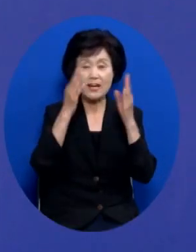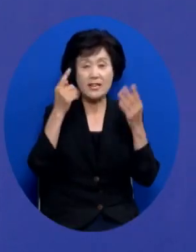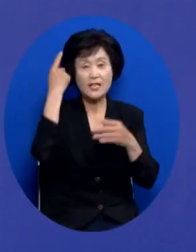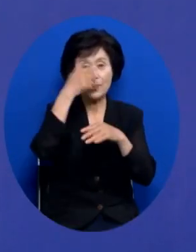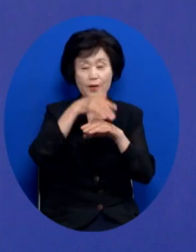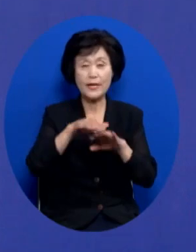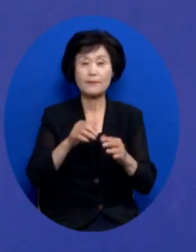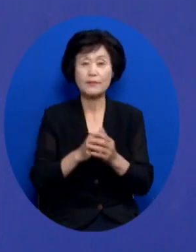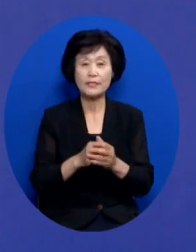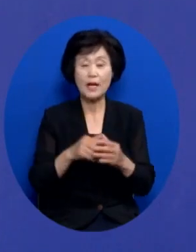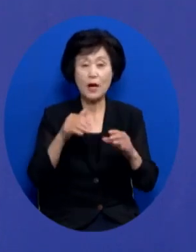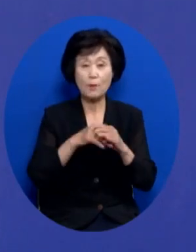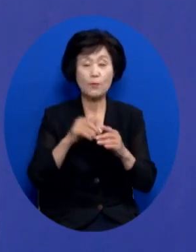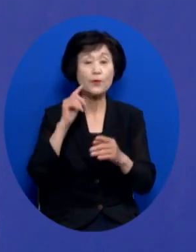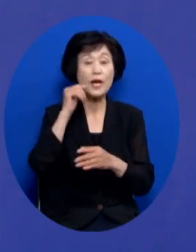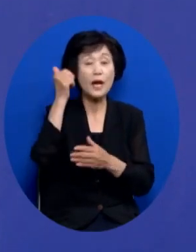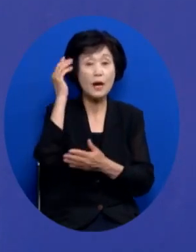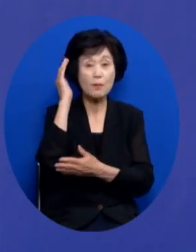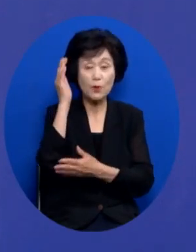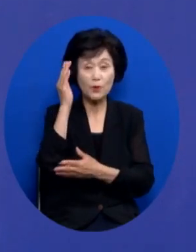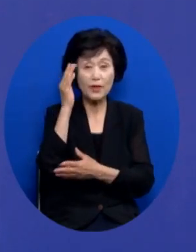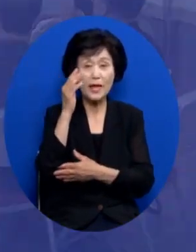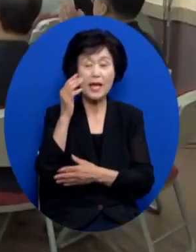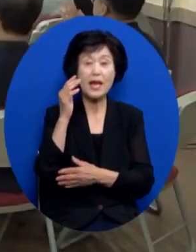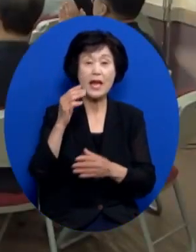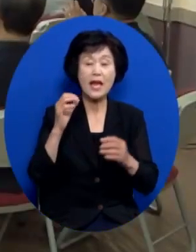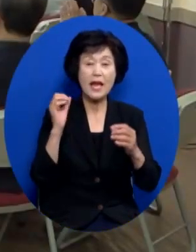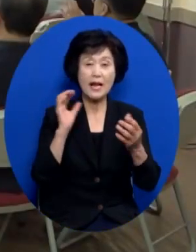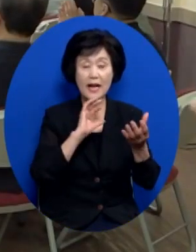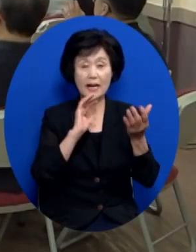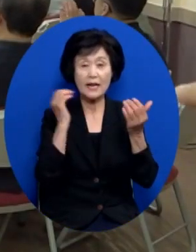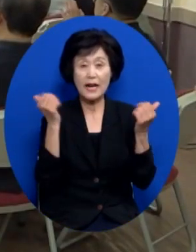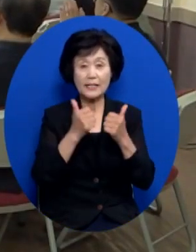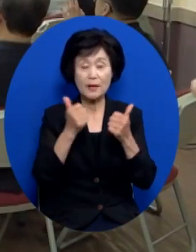2023 문화목회 간담회 허브가 열렸습니다.